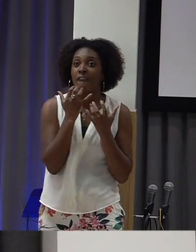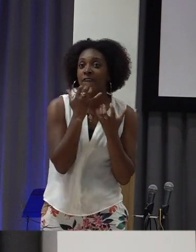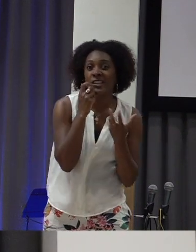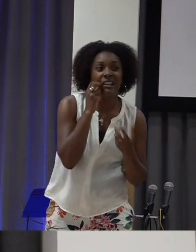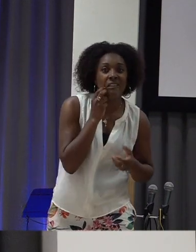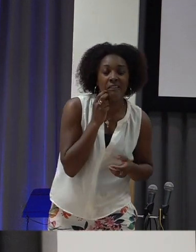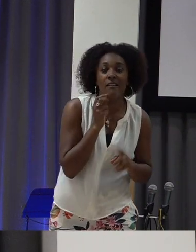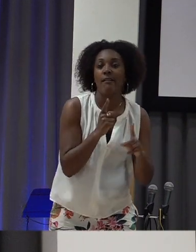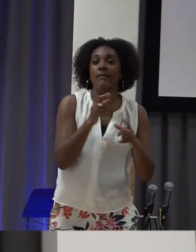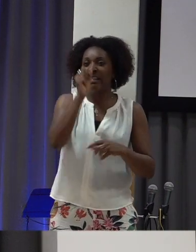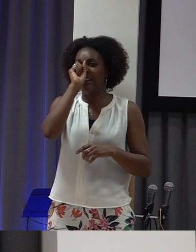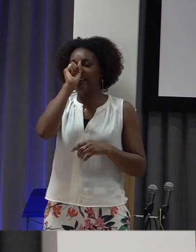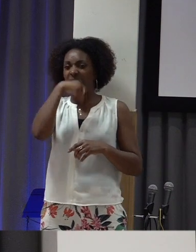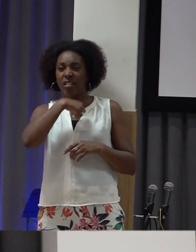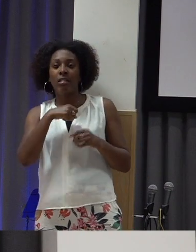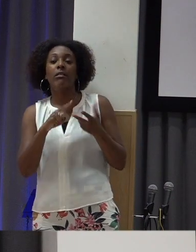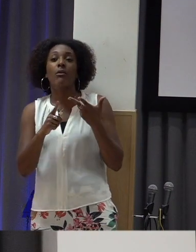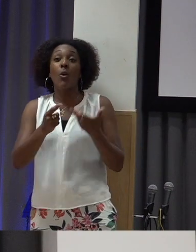l'ivrognerie et les excès de table.